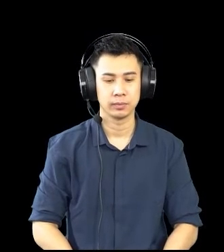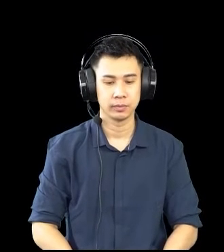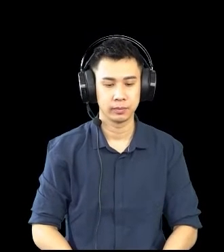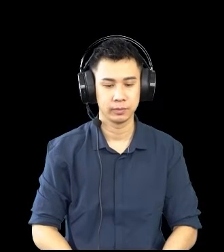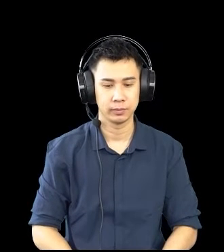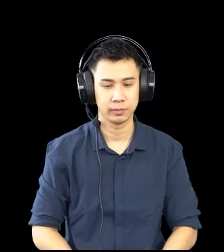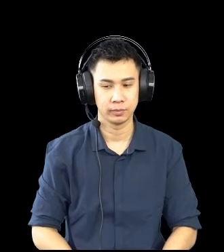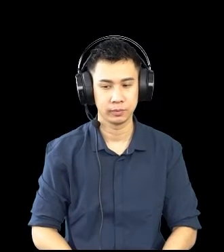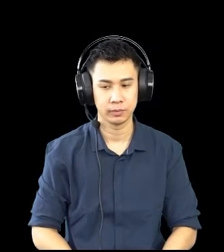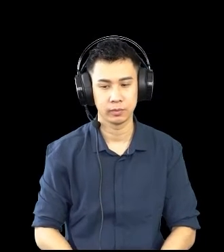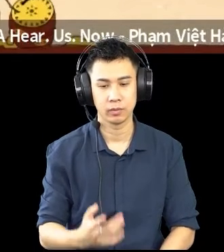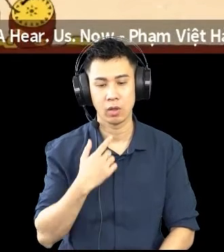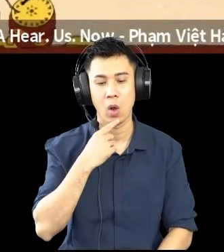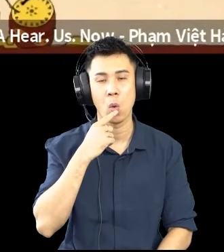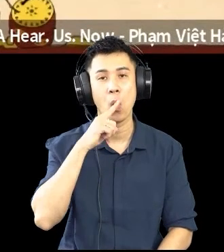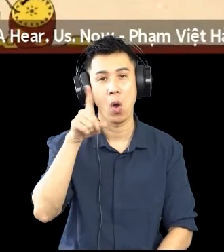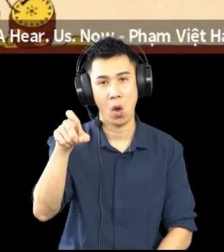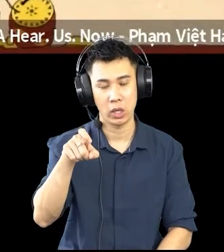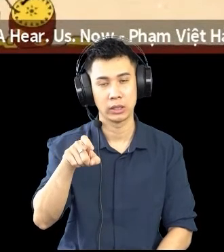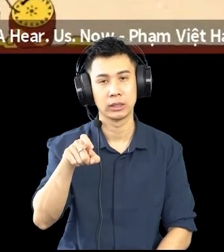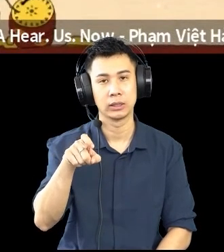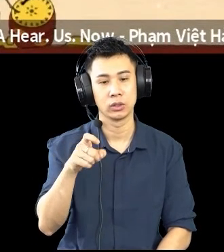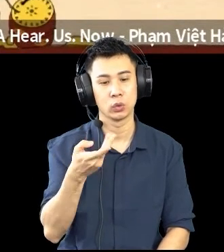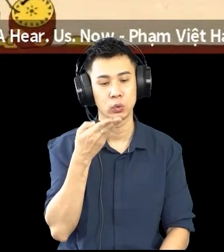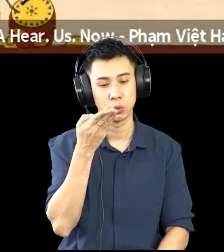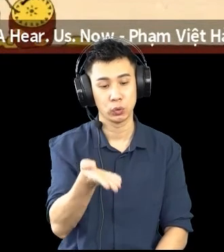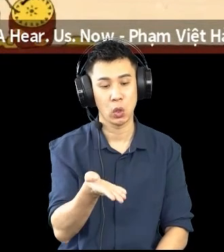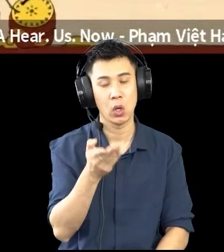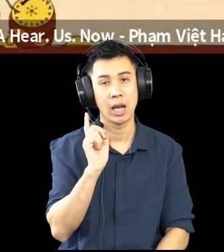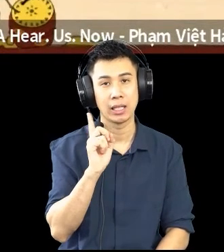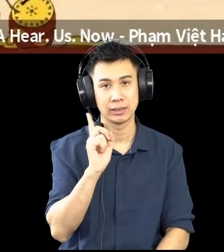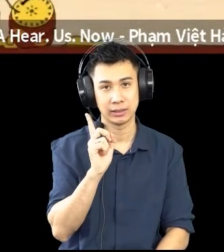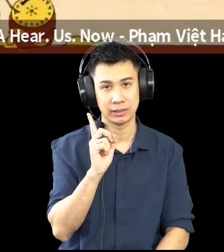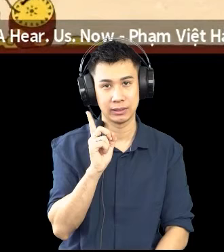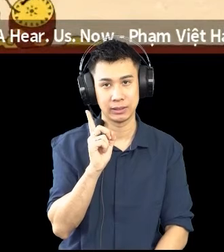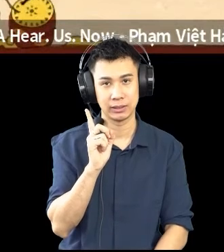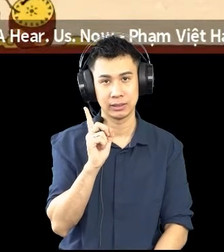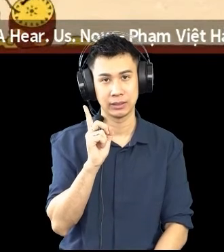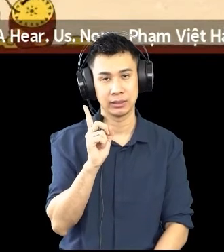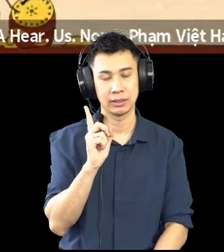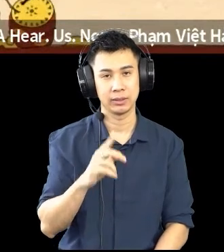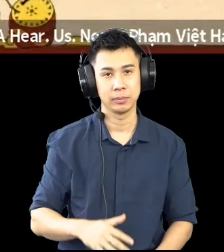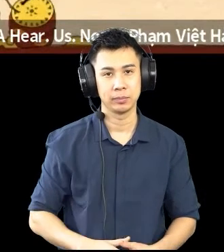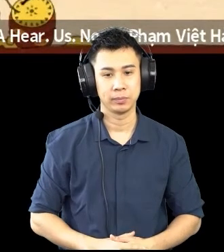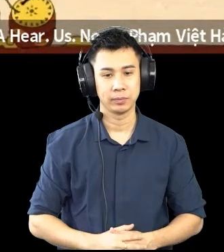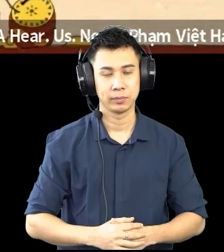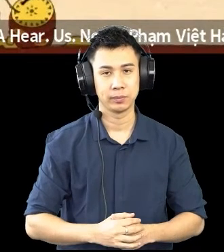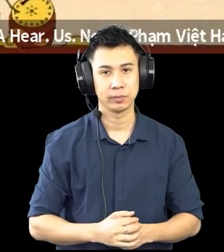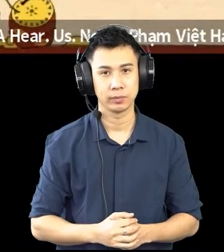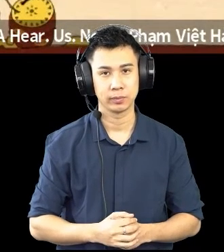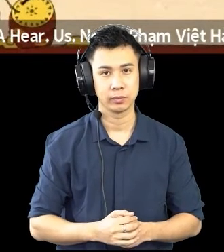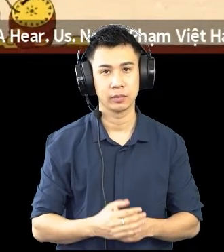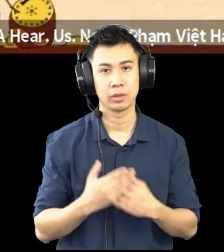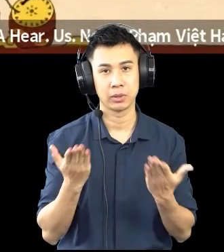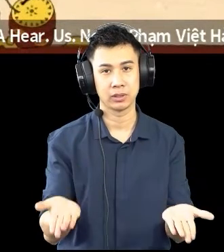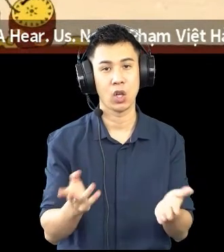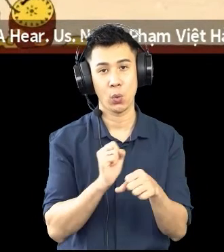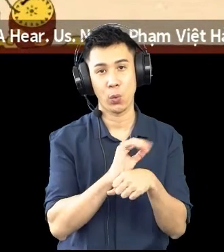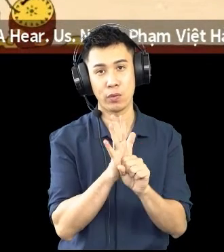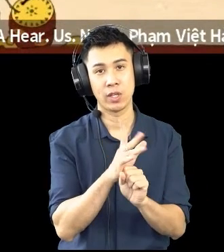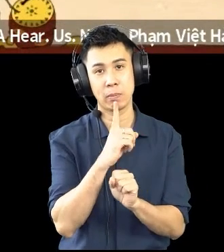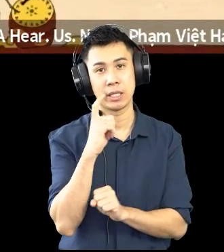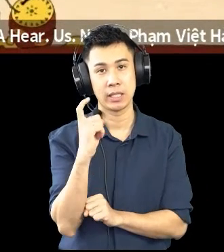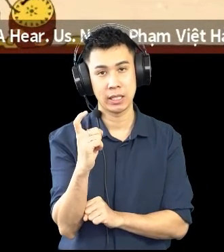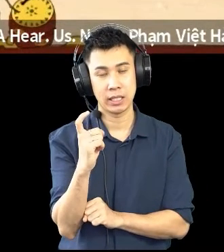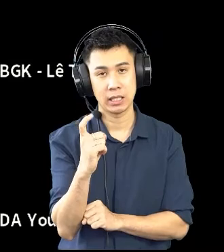Em cũng có nhận được một số câu hỏi ở trong box chat ở đây và cũng có một số yếu tố giống nhau nên em xin phép được đọc ạ. Trong bối cảnh dịch bệnh